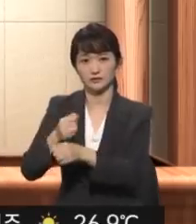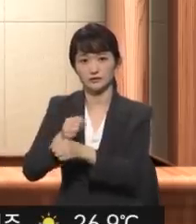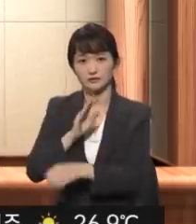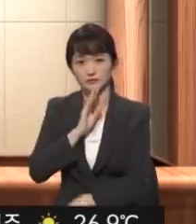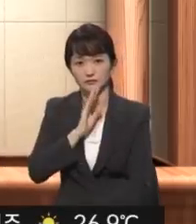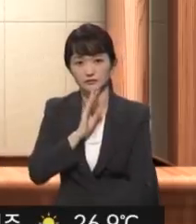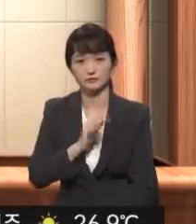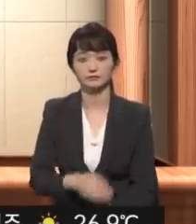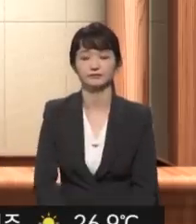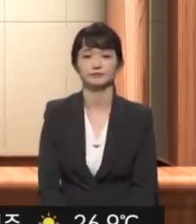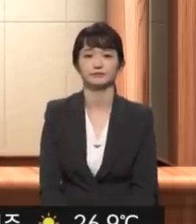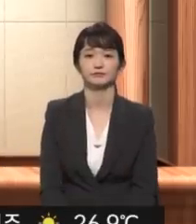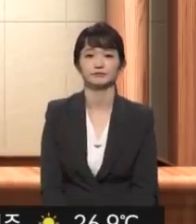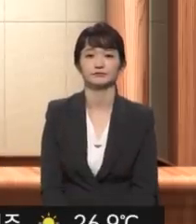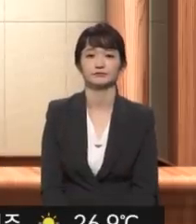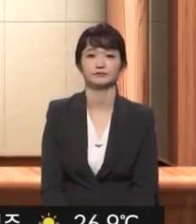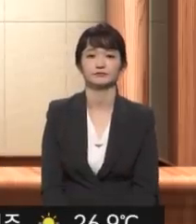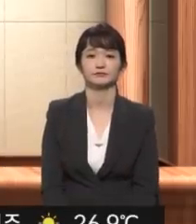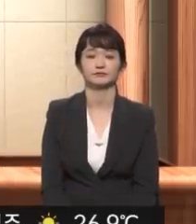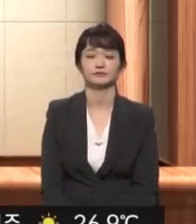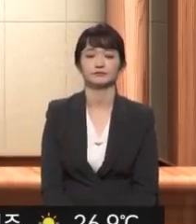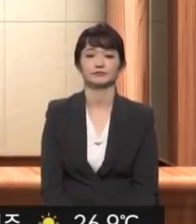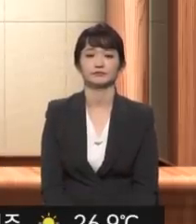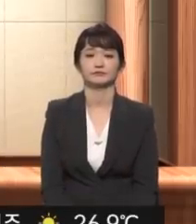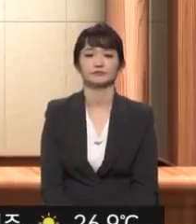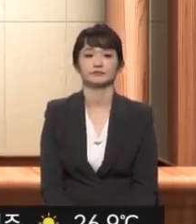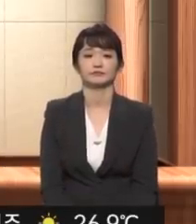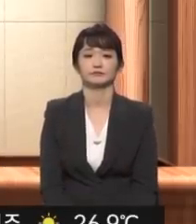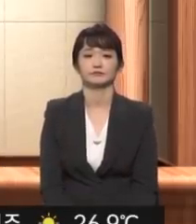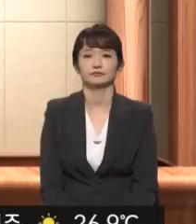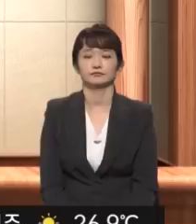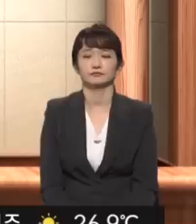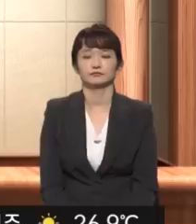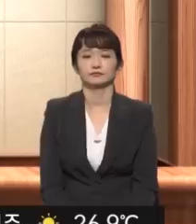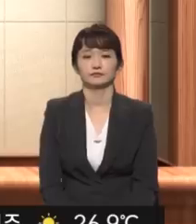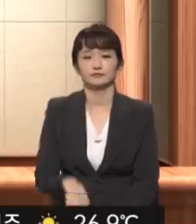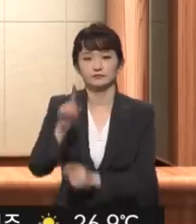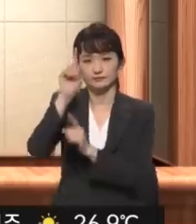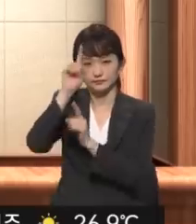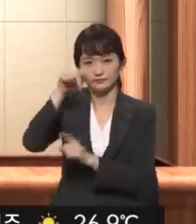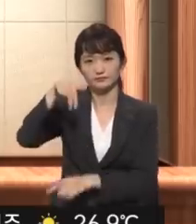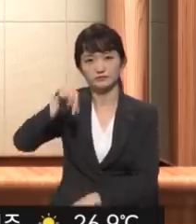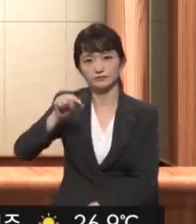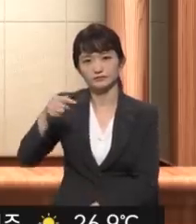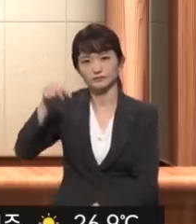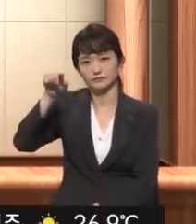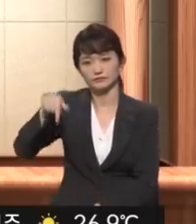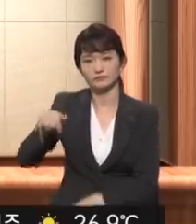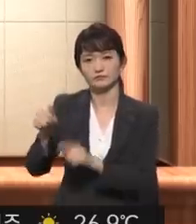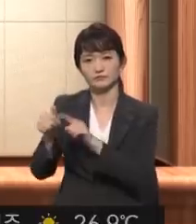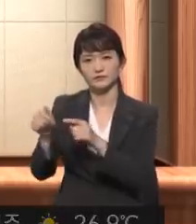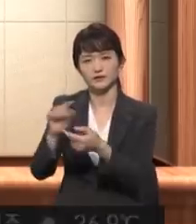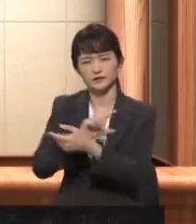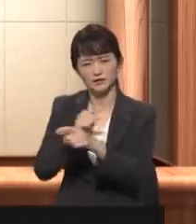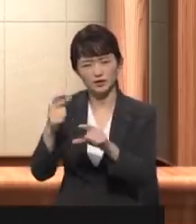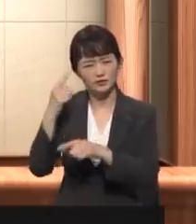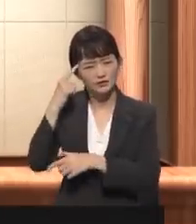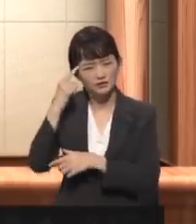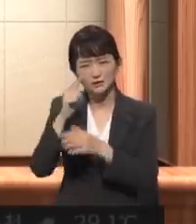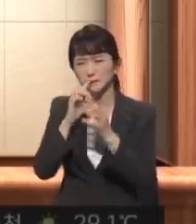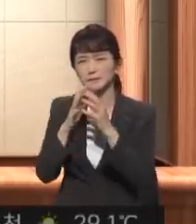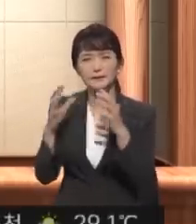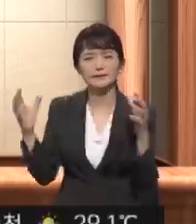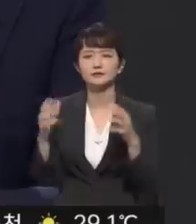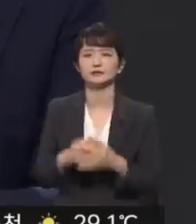얘기했습니다 이 부분 그러니까 여러 가지 사실 이준석 전 대표 상황에 대해서 여러 의견이 분분 했는데